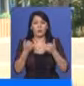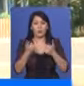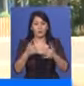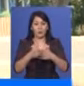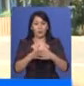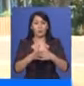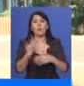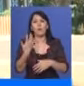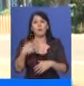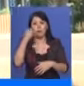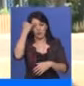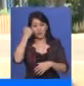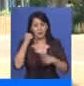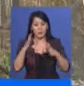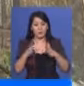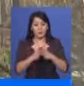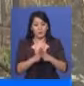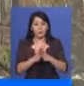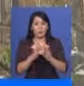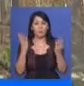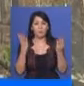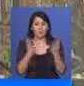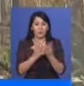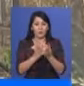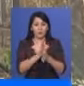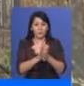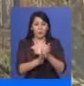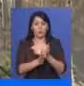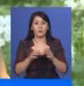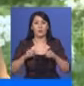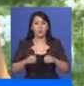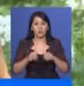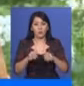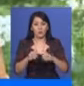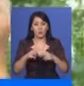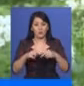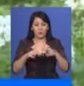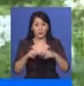дейін 50-ден астам ескі үйдің сырты қапталып қоршалған. Мұнымен қоса көшеттер егіліпті.